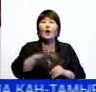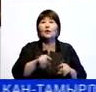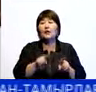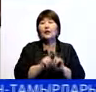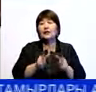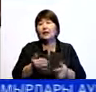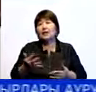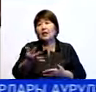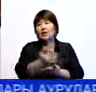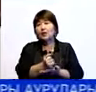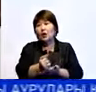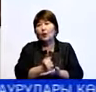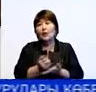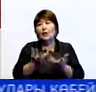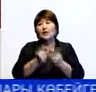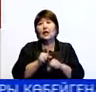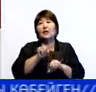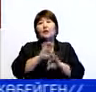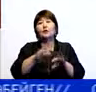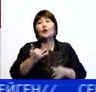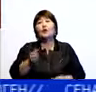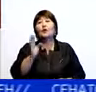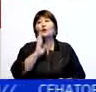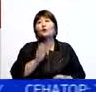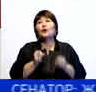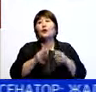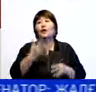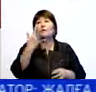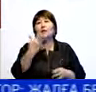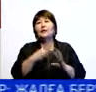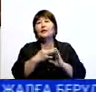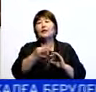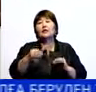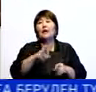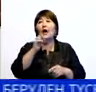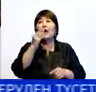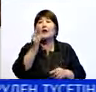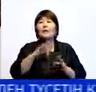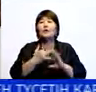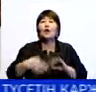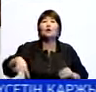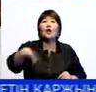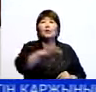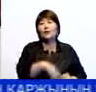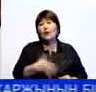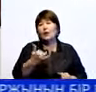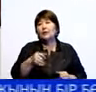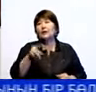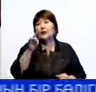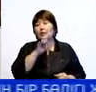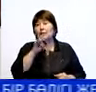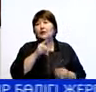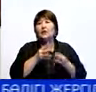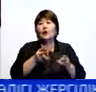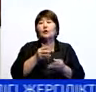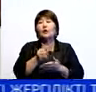кесіндісінде жинақталған қорлардың санына тоқталатын болсақ, су басу қаупіндегі 5 елді мекені бар Қармақшы ауданы бойынша бензин және дизель отынының